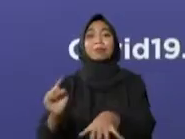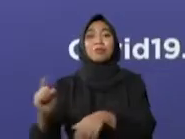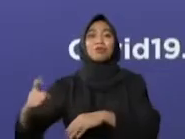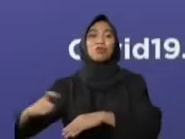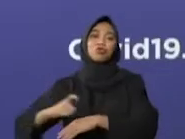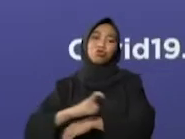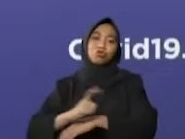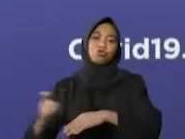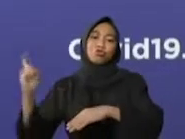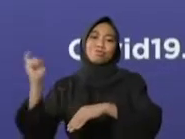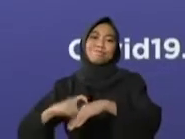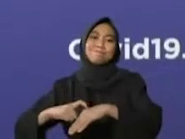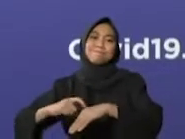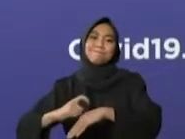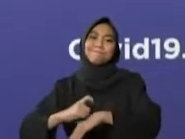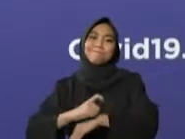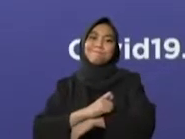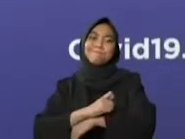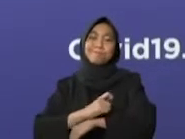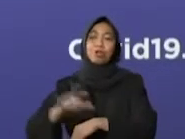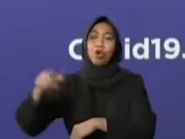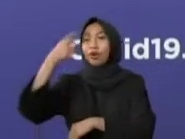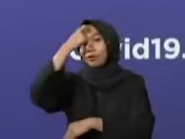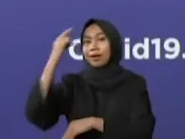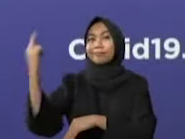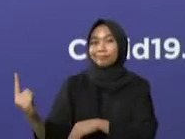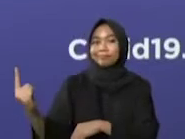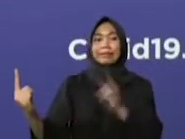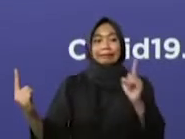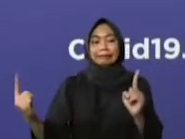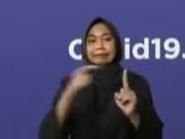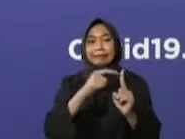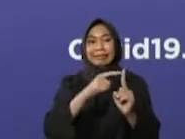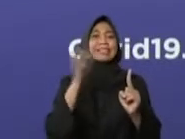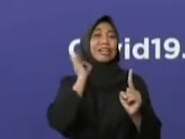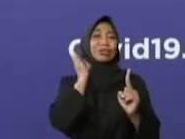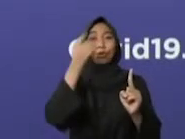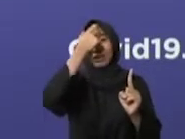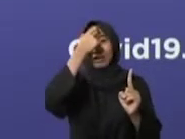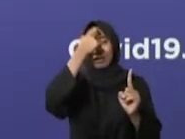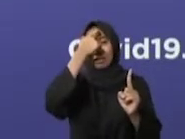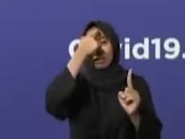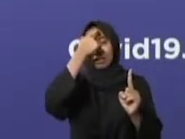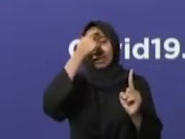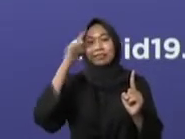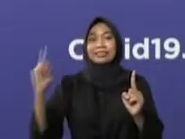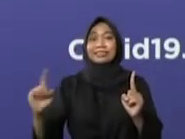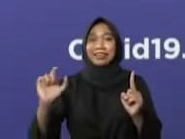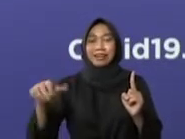yang ditularkan dari orang yang sakit kepada orang yang lain yang rentan tertular melalui